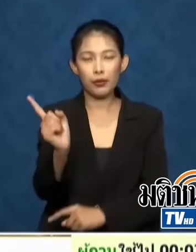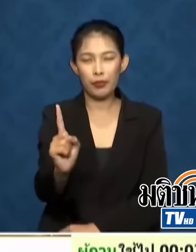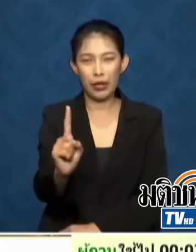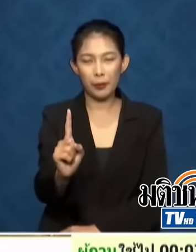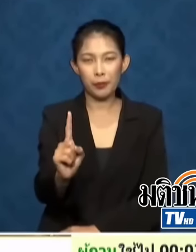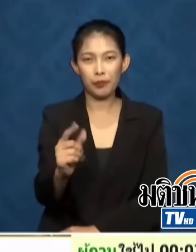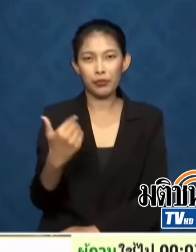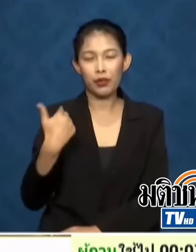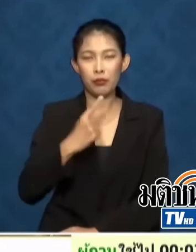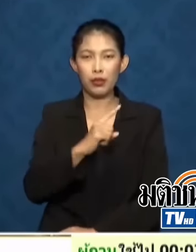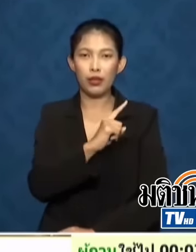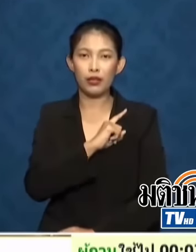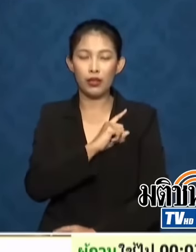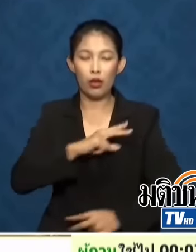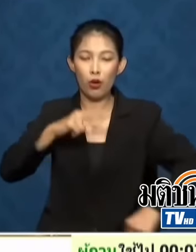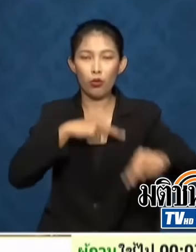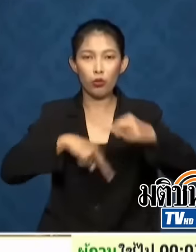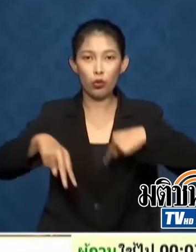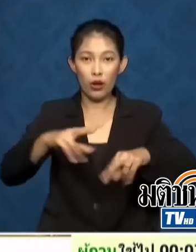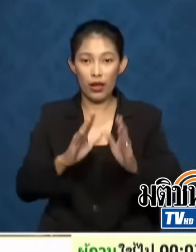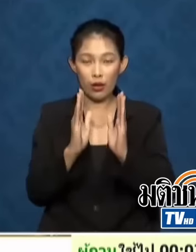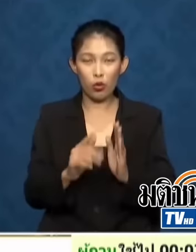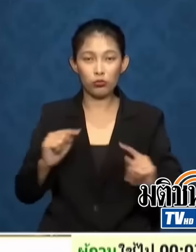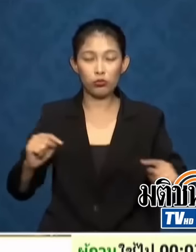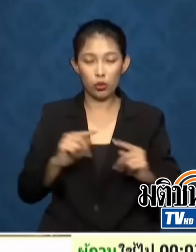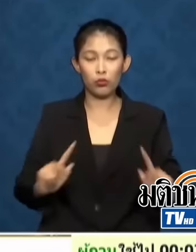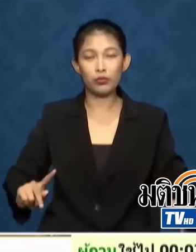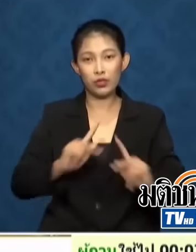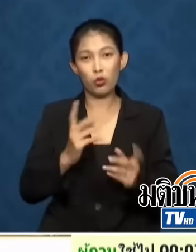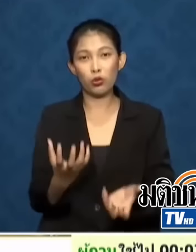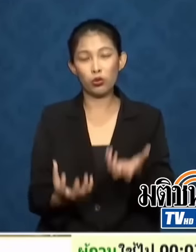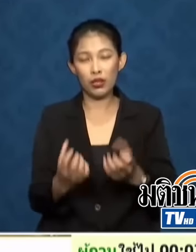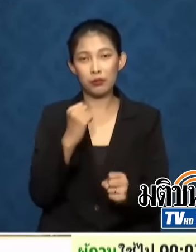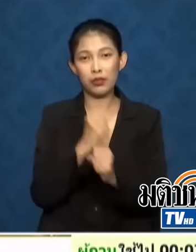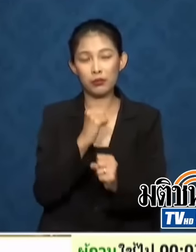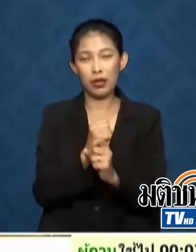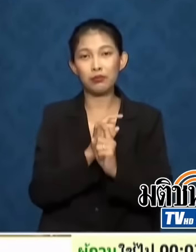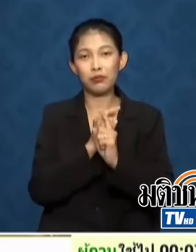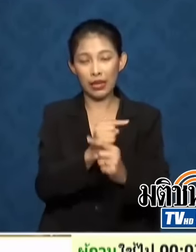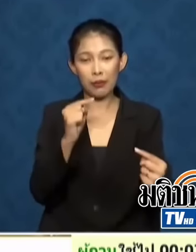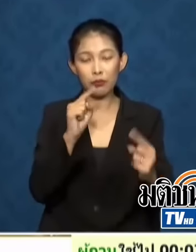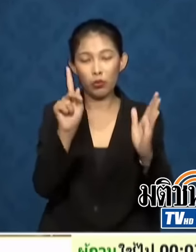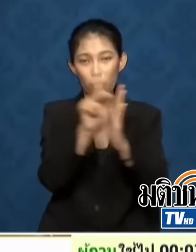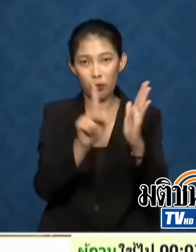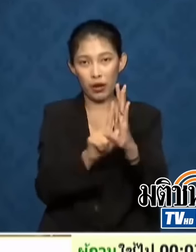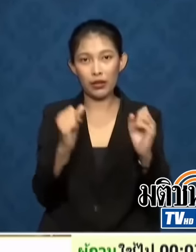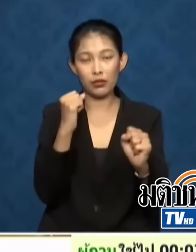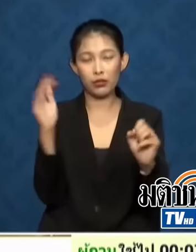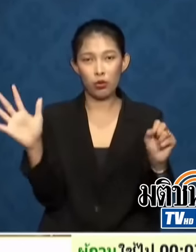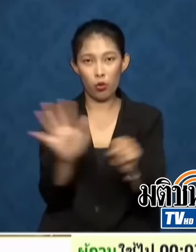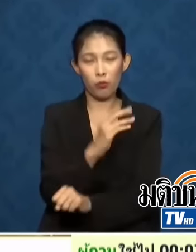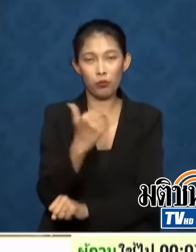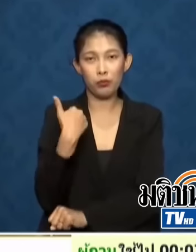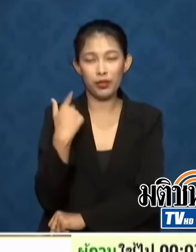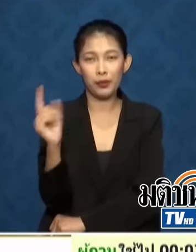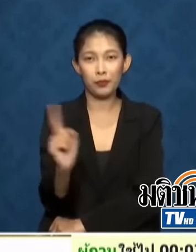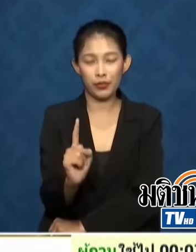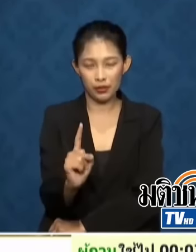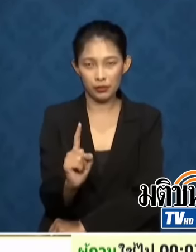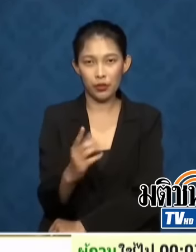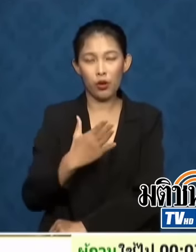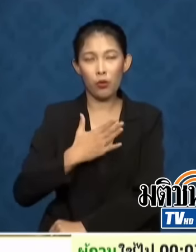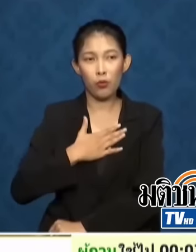ท่านมีหน้าที่กำกับให้คนในกระทรวงของท่านปฏิบัติให้ชอบด้วยกฎหมายซึ่งคำถาม